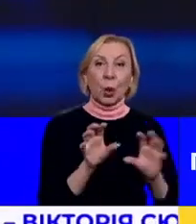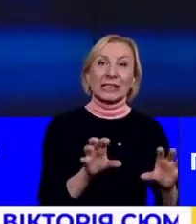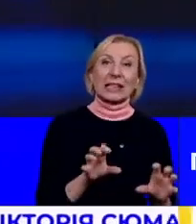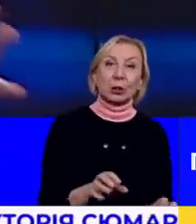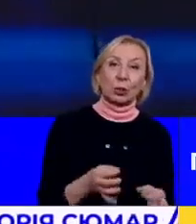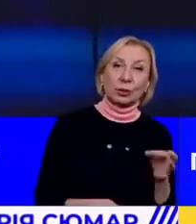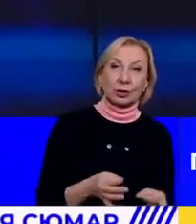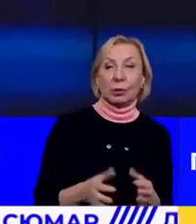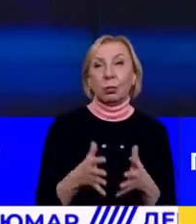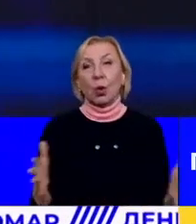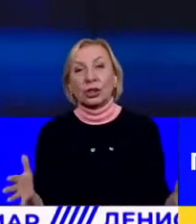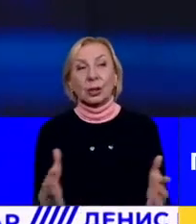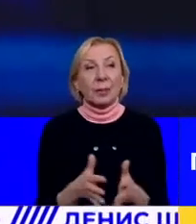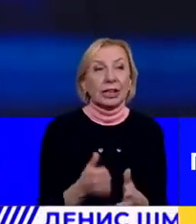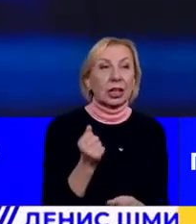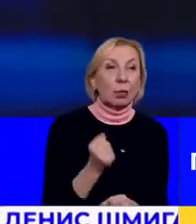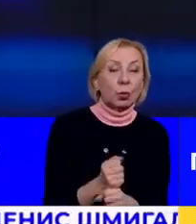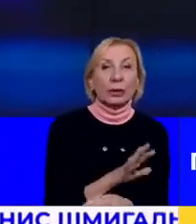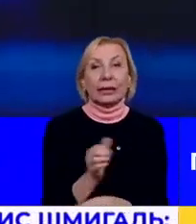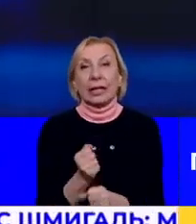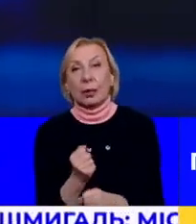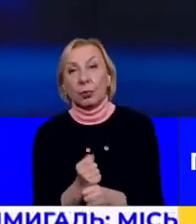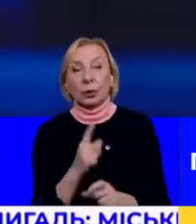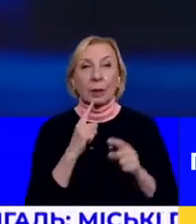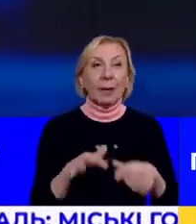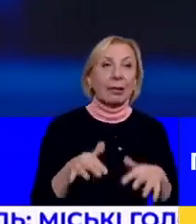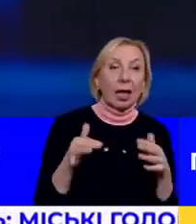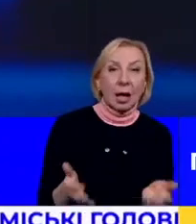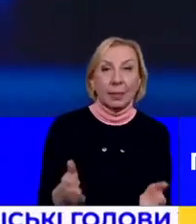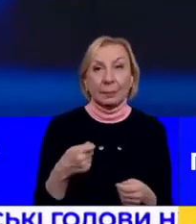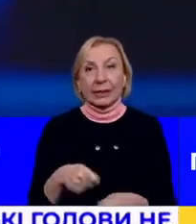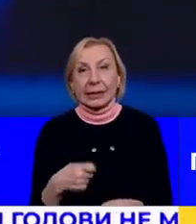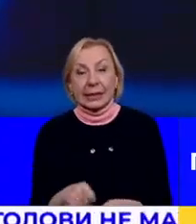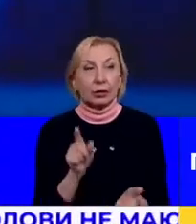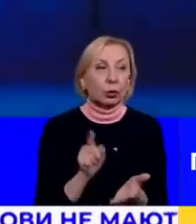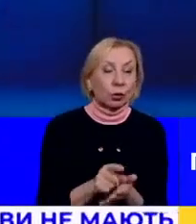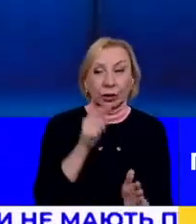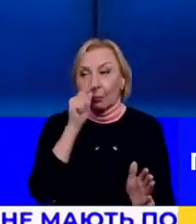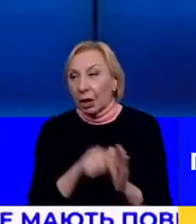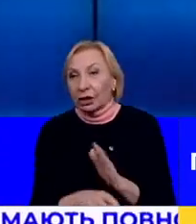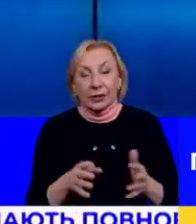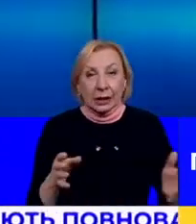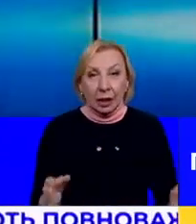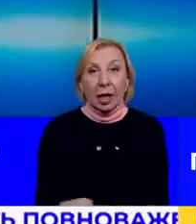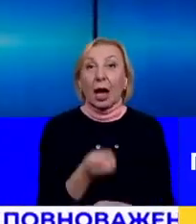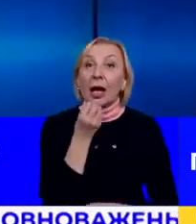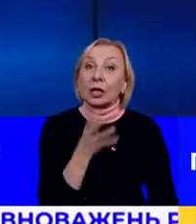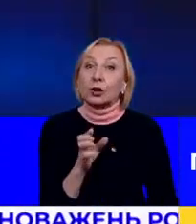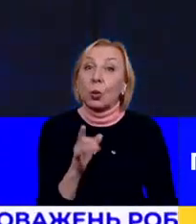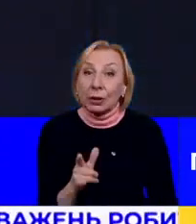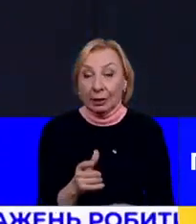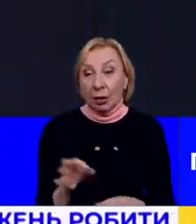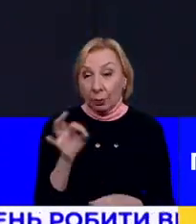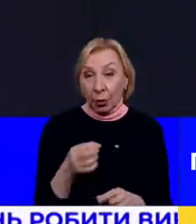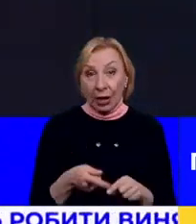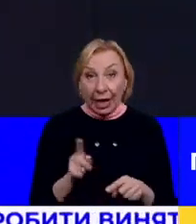судей, институция, работает, не работает, парламент ли должен регламентировать, президент ли должен вмешиваться, хорошо бы про это поговорить с президентом.